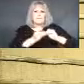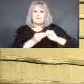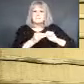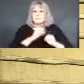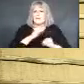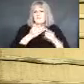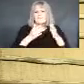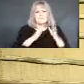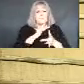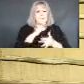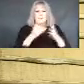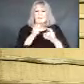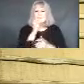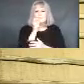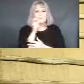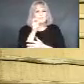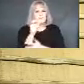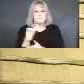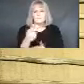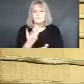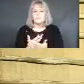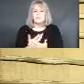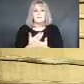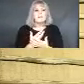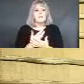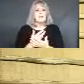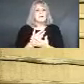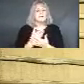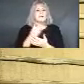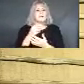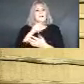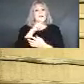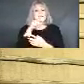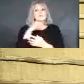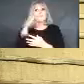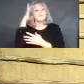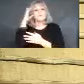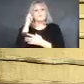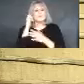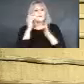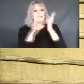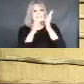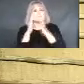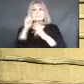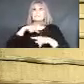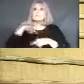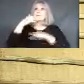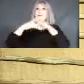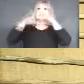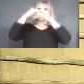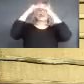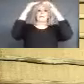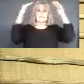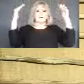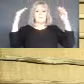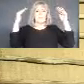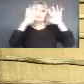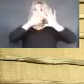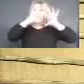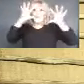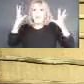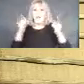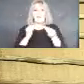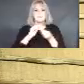die herstel, ek wonder wat beteken die woorde vir jou, as jy hoor, Jesus is in die hemel, tot alles